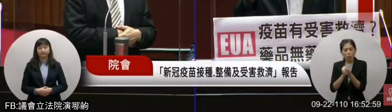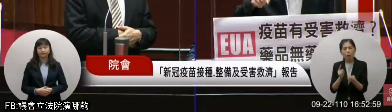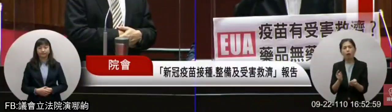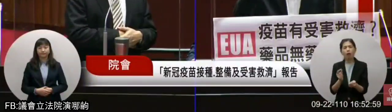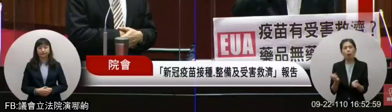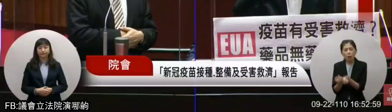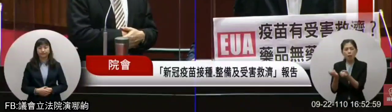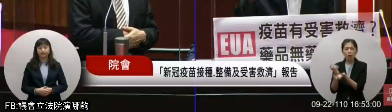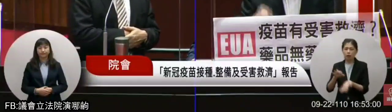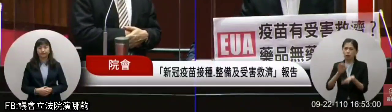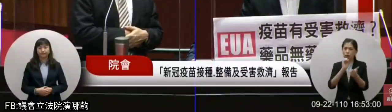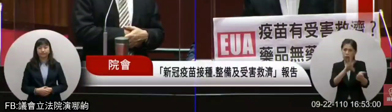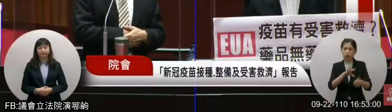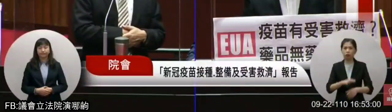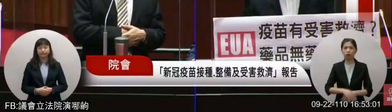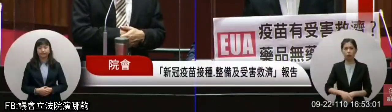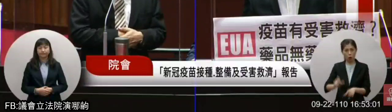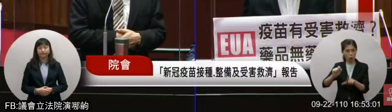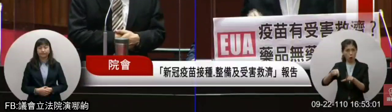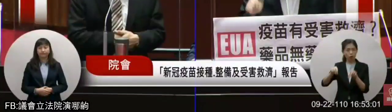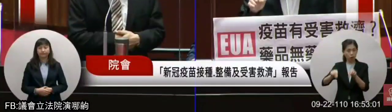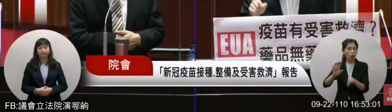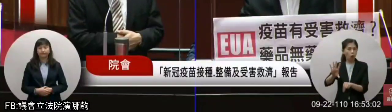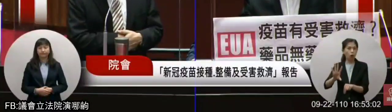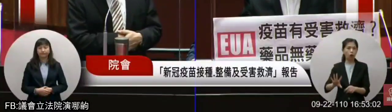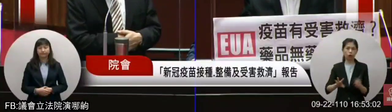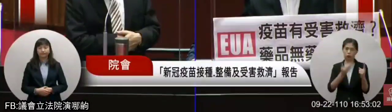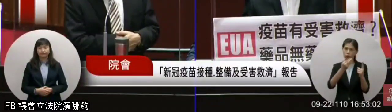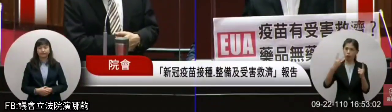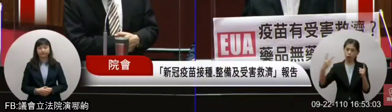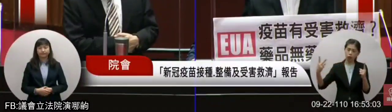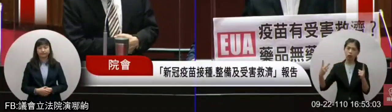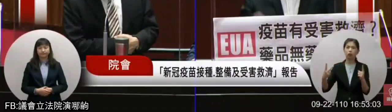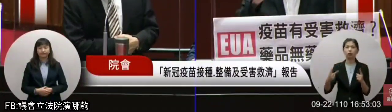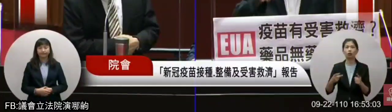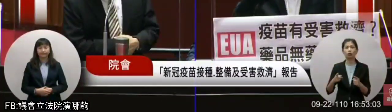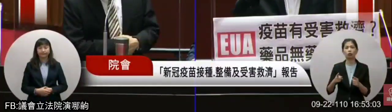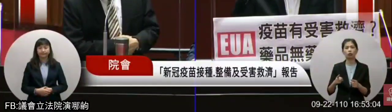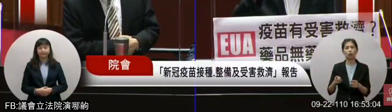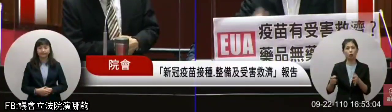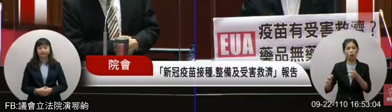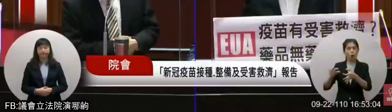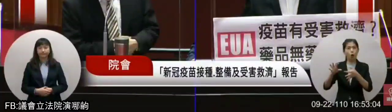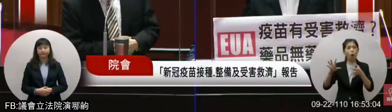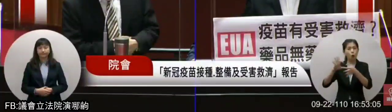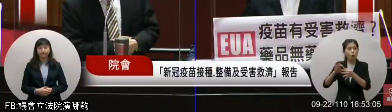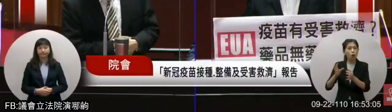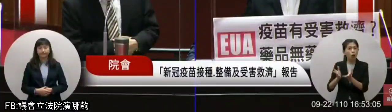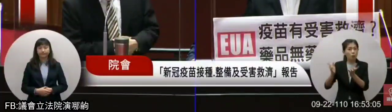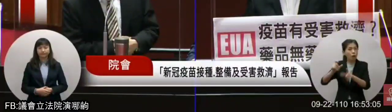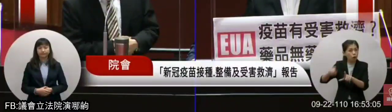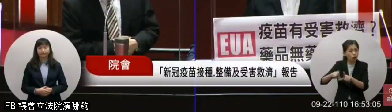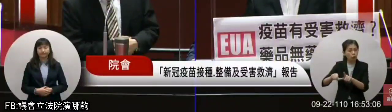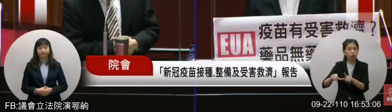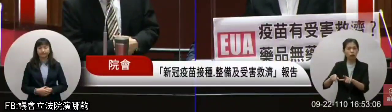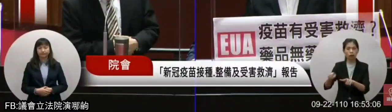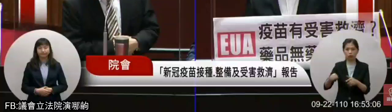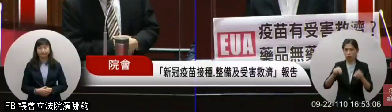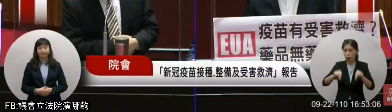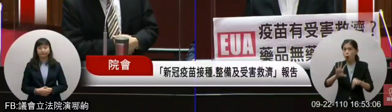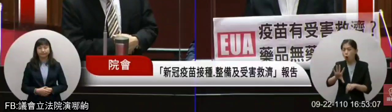刚哦，官贸是有签约的哦。1922预约平台官贸是跟卫福部还没签约呢，那、啊、这怎么